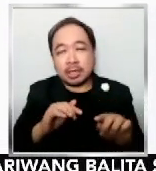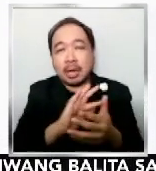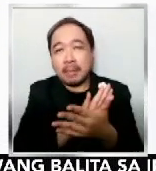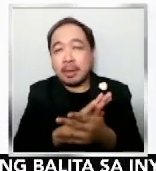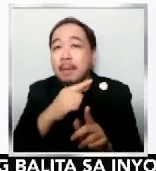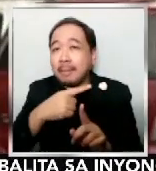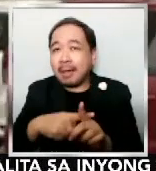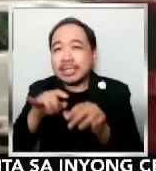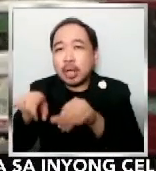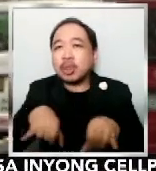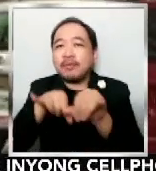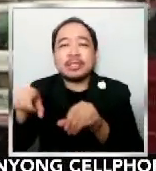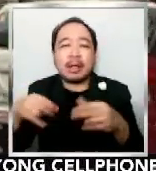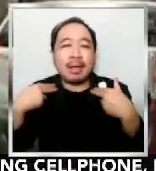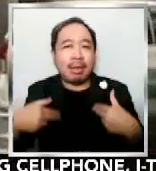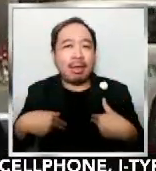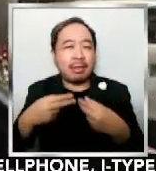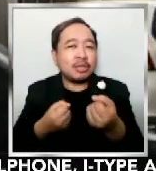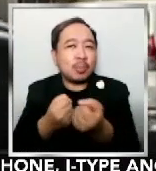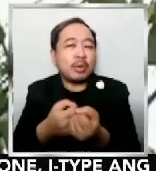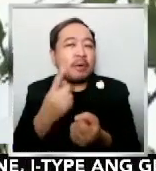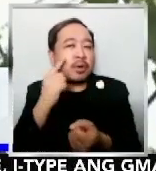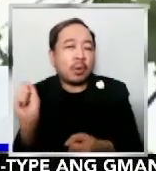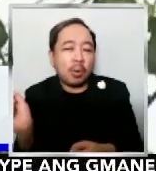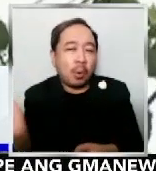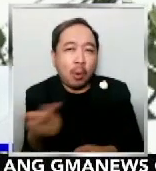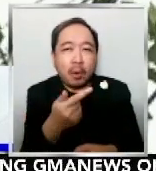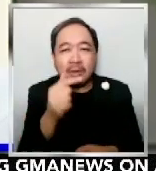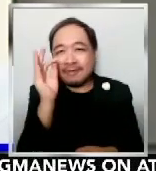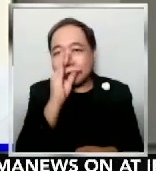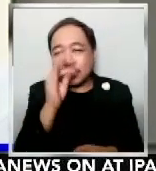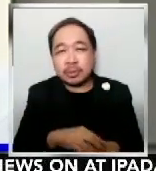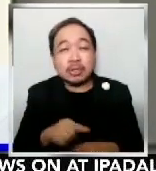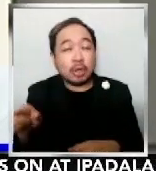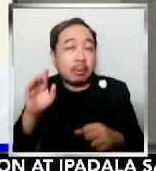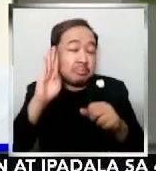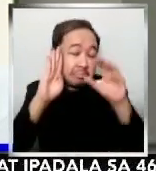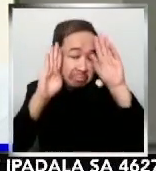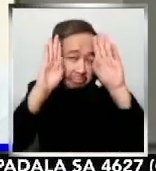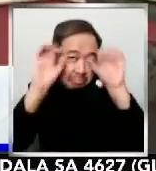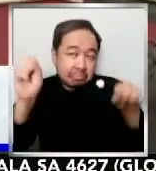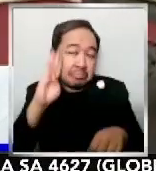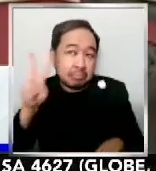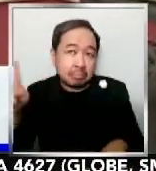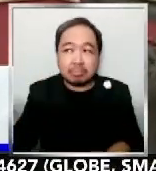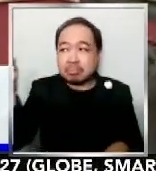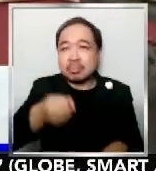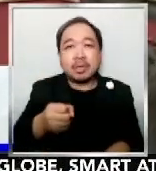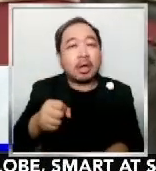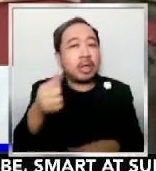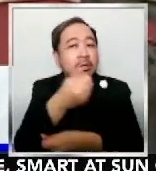lahat ng Pilipino. Itinalaga naman ni Pangulong Marcos bilang General Manager ng Philippine Charity Sweepstakes Office of PCSO si Mel